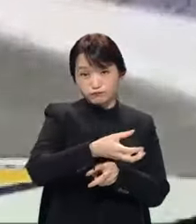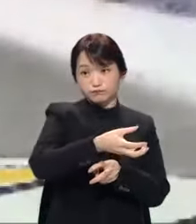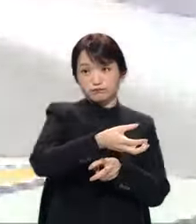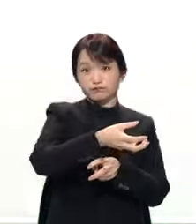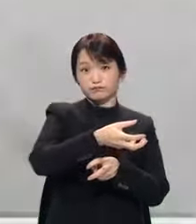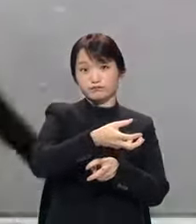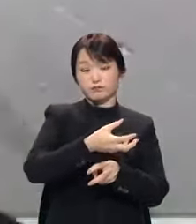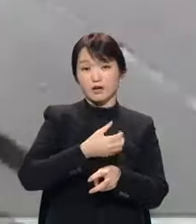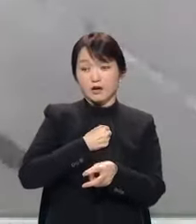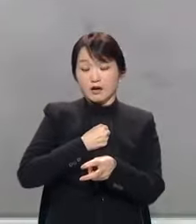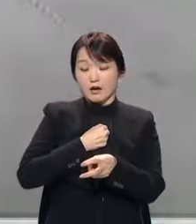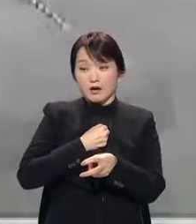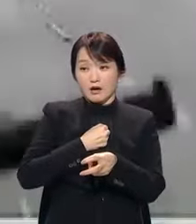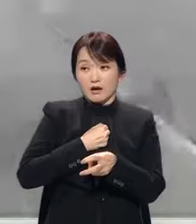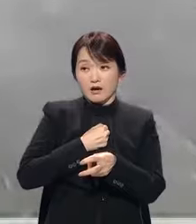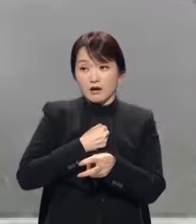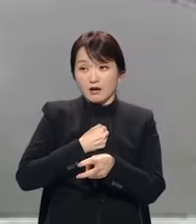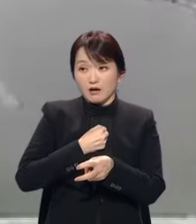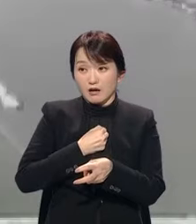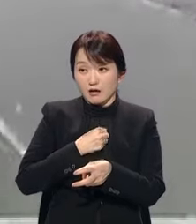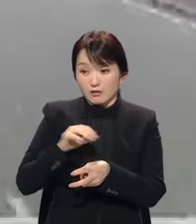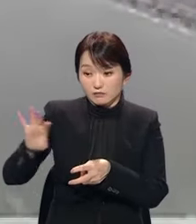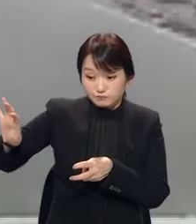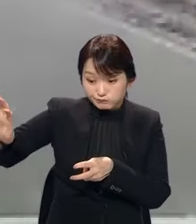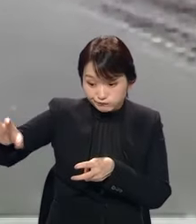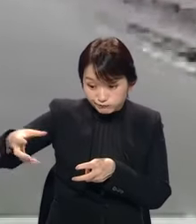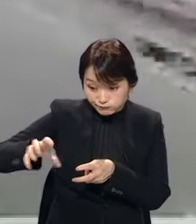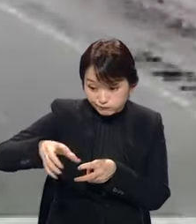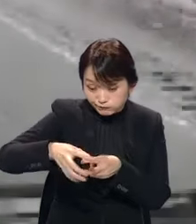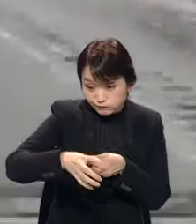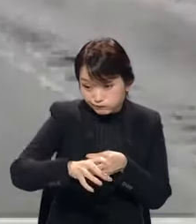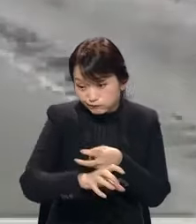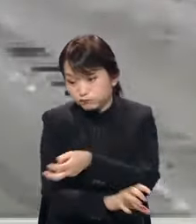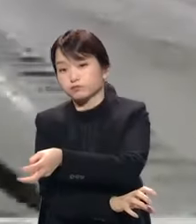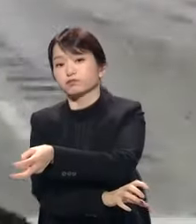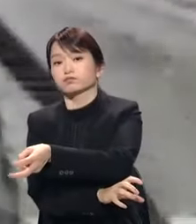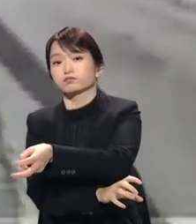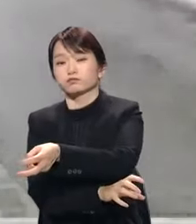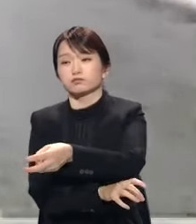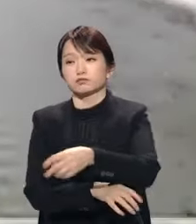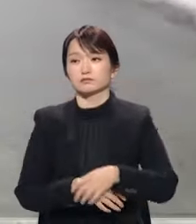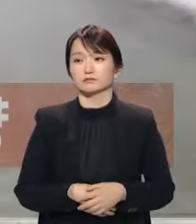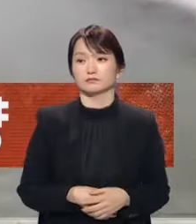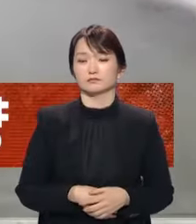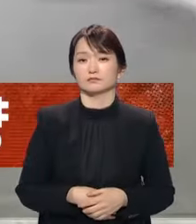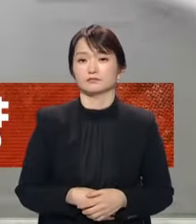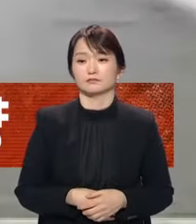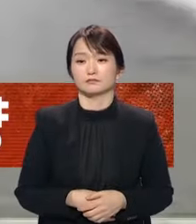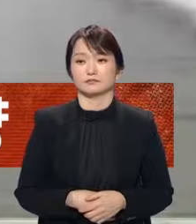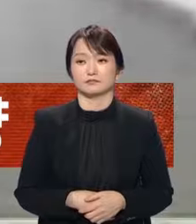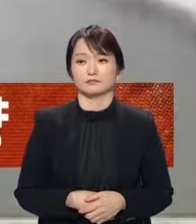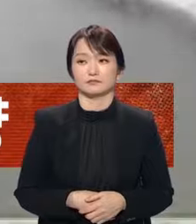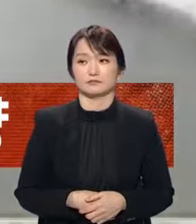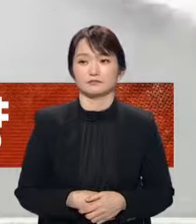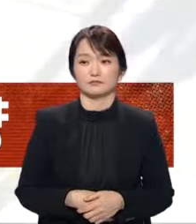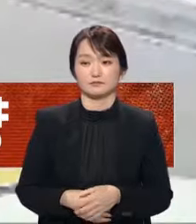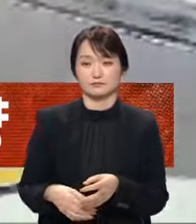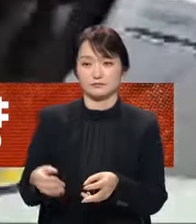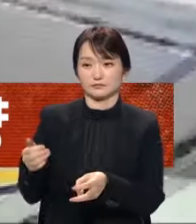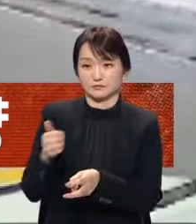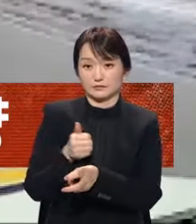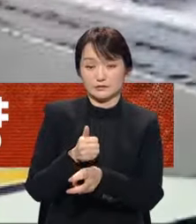굴러옵니다. 구급차는 아주 천만다행히도 전복된 차량 바로 코앞에서 운전대를 틀어서 사고를 피했습니다. 당시 차에 타고